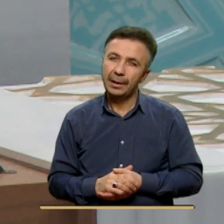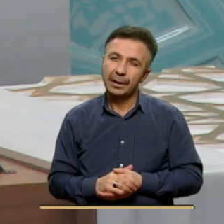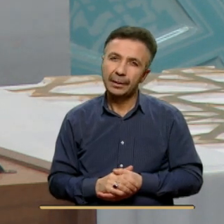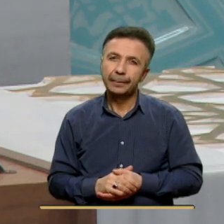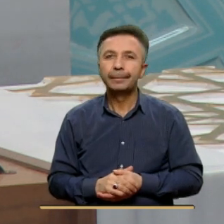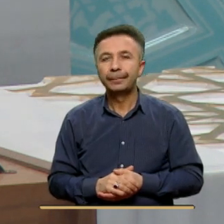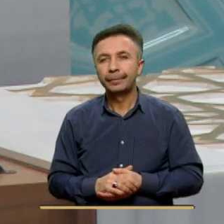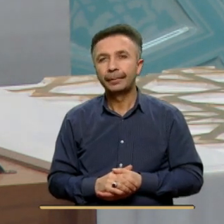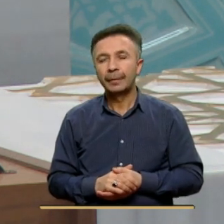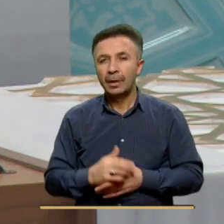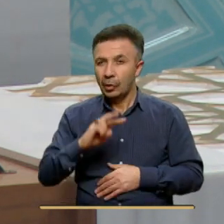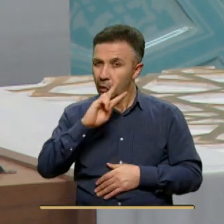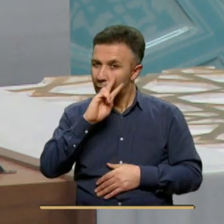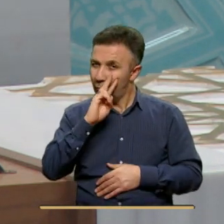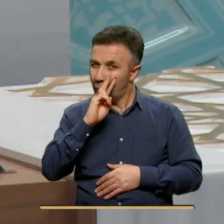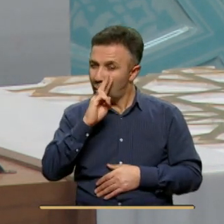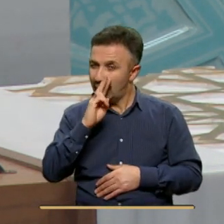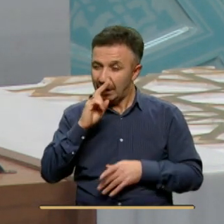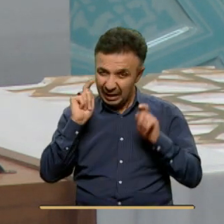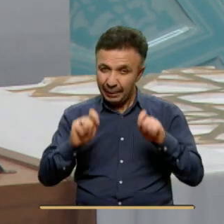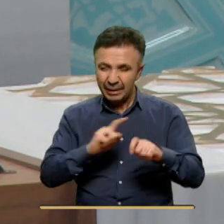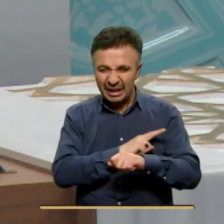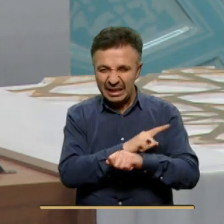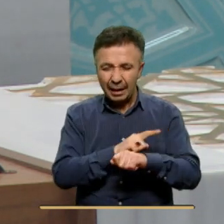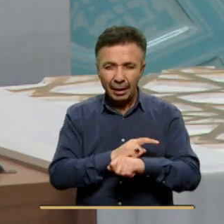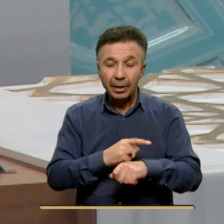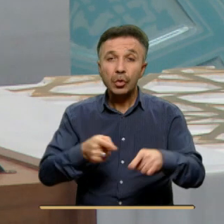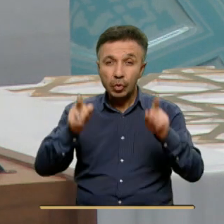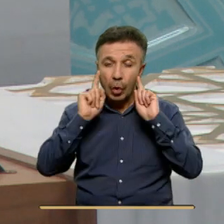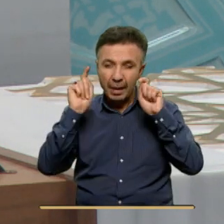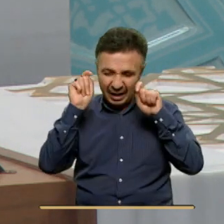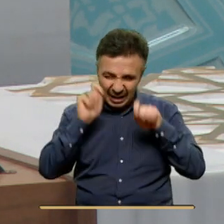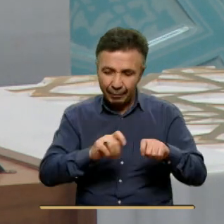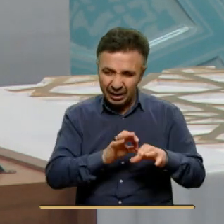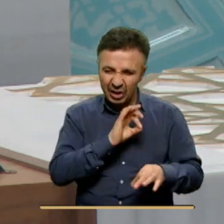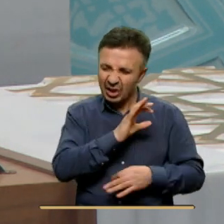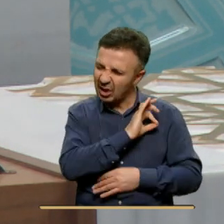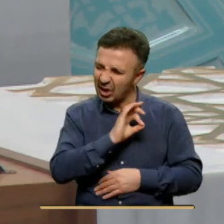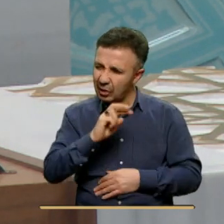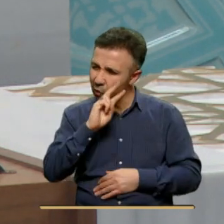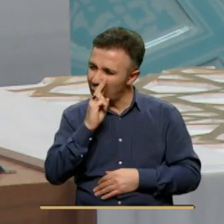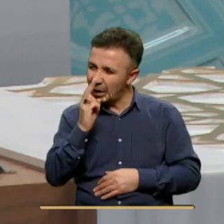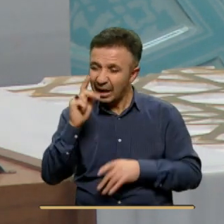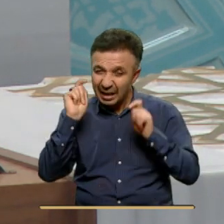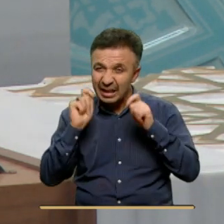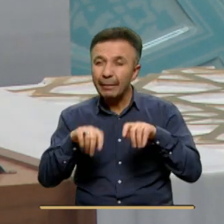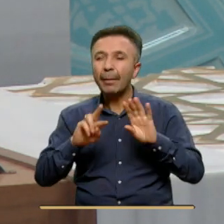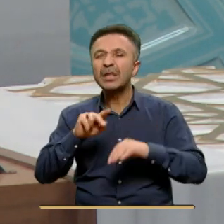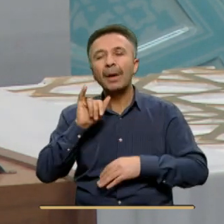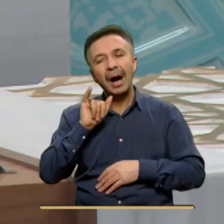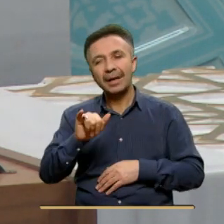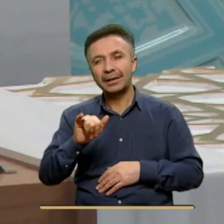ذَنْبَلَ Günahından tevbe eden hiç günah işlememiş gibidir buyuruyor.